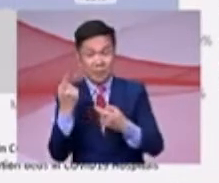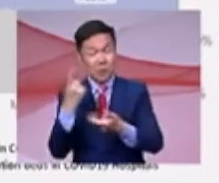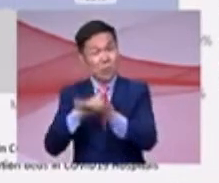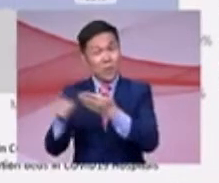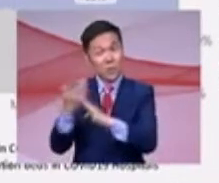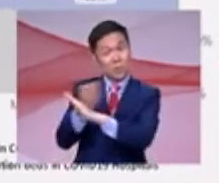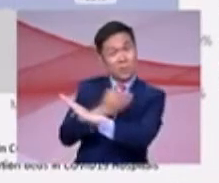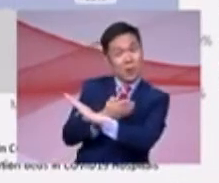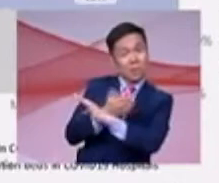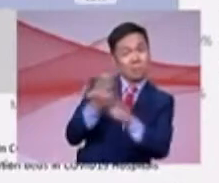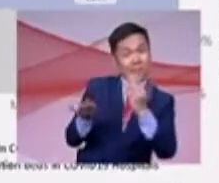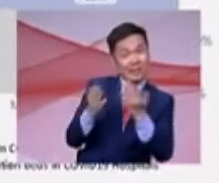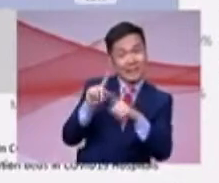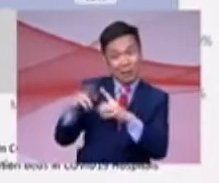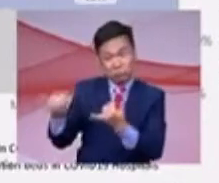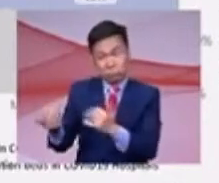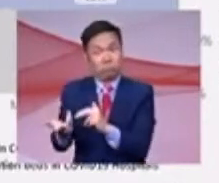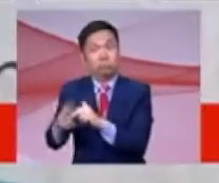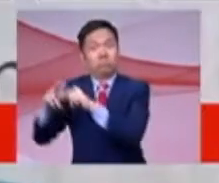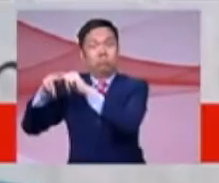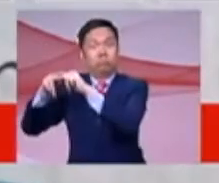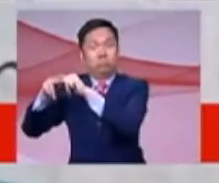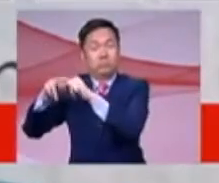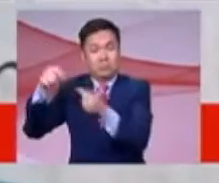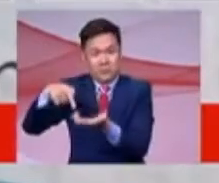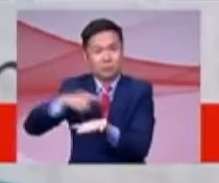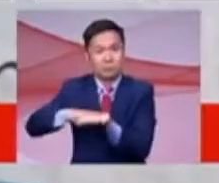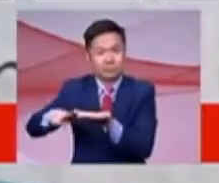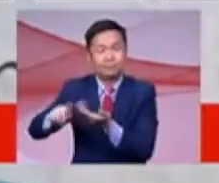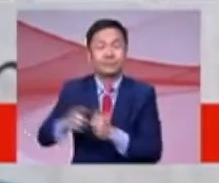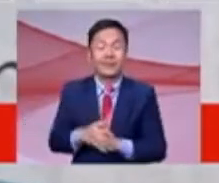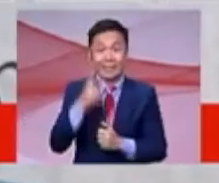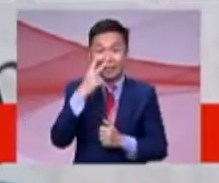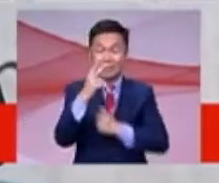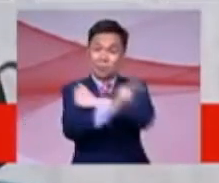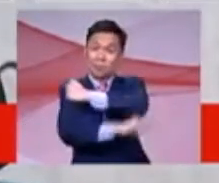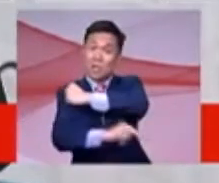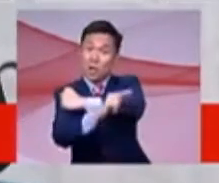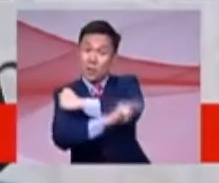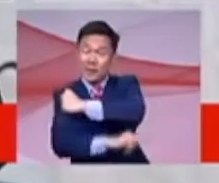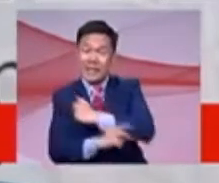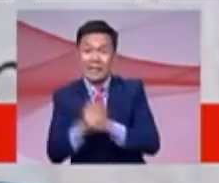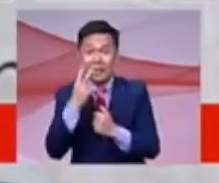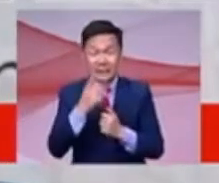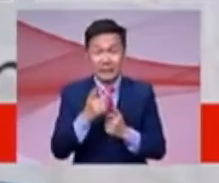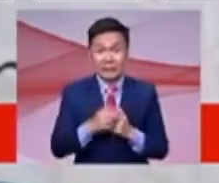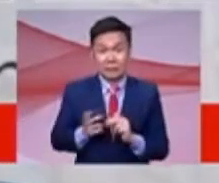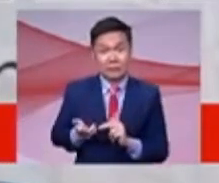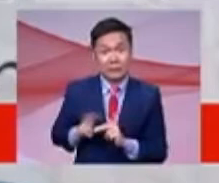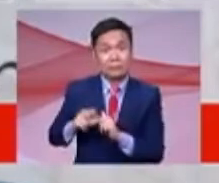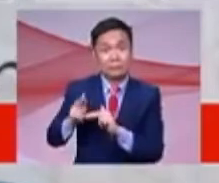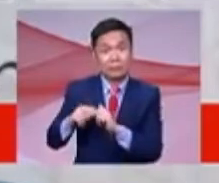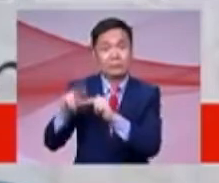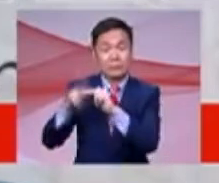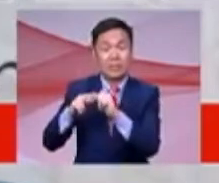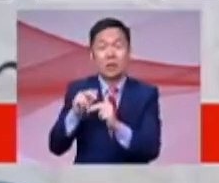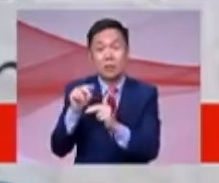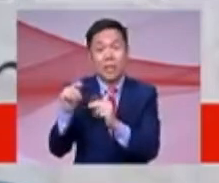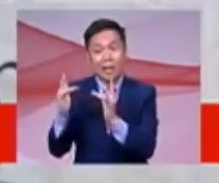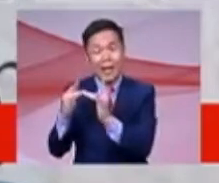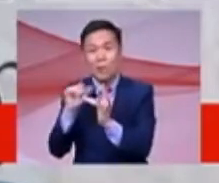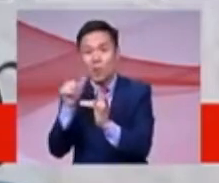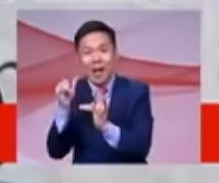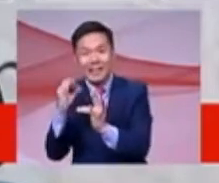sebelumnya. Next. Ini ialah kita lihat negeri-negeri yang terkesan dengan peningkatan penggunaan katil bukan ICU